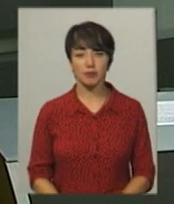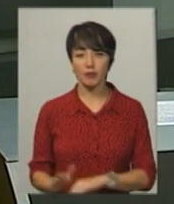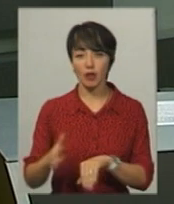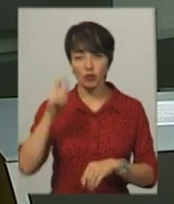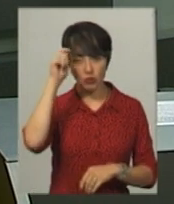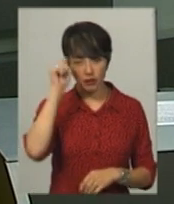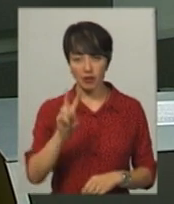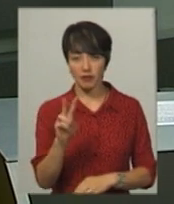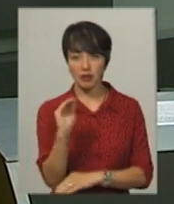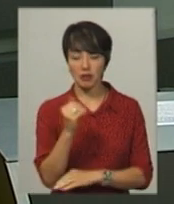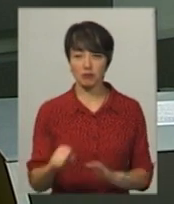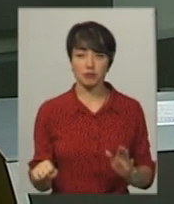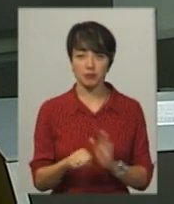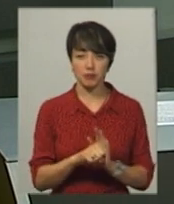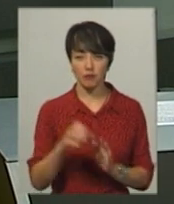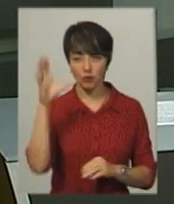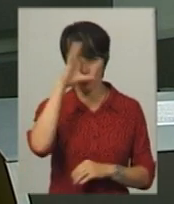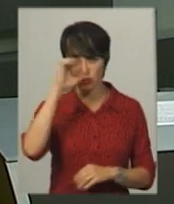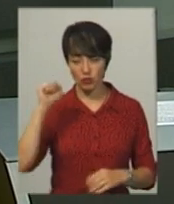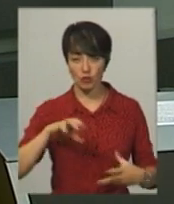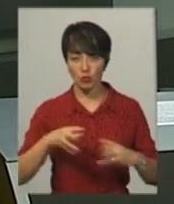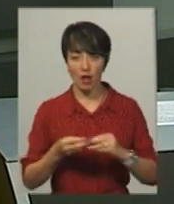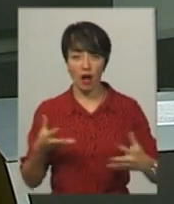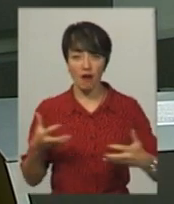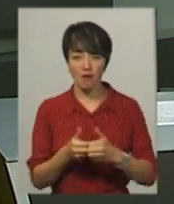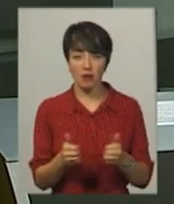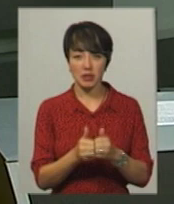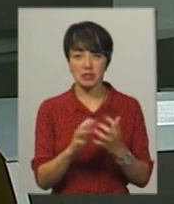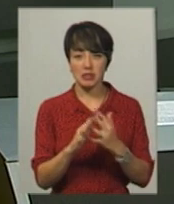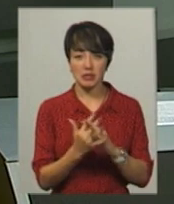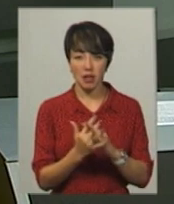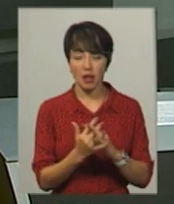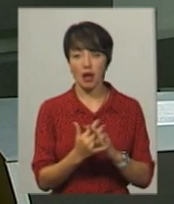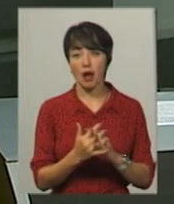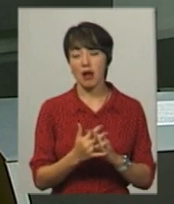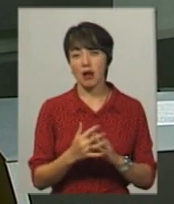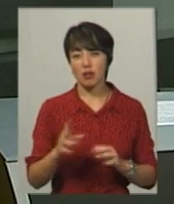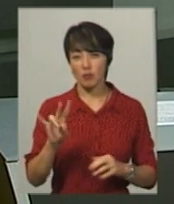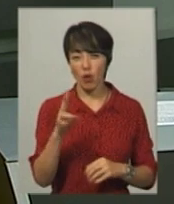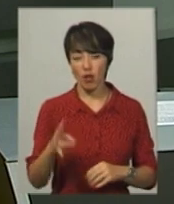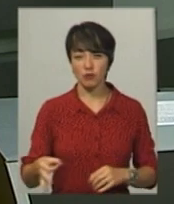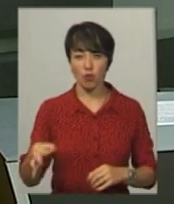Чоловік та дві дитини загинули уночі унаслідок аварії поблизу села Лукашівка Первомайського району